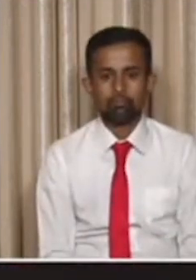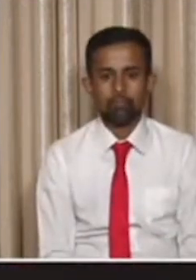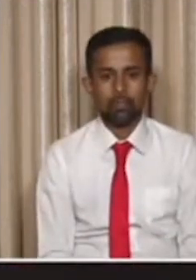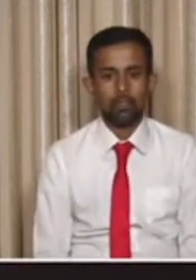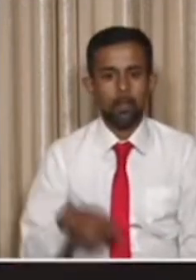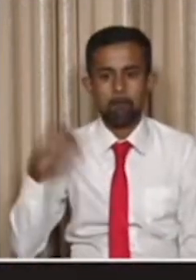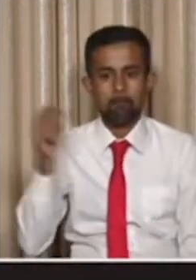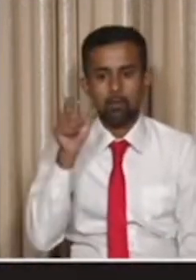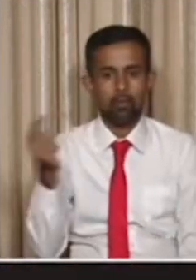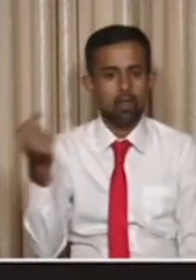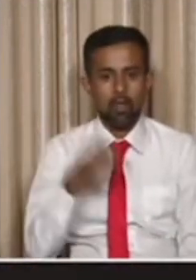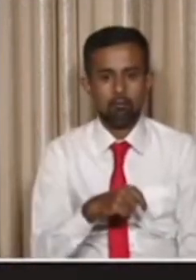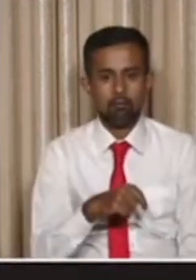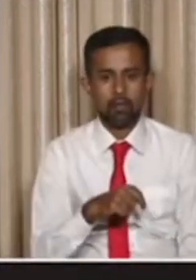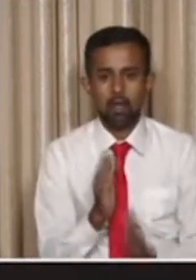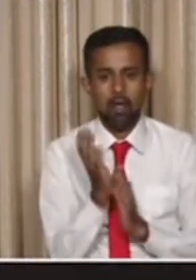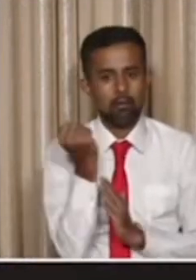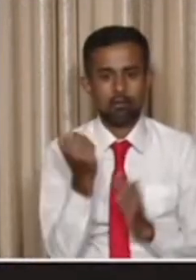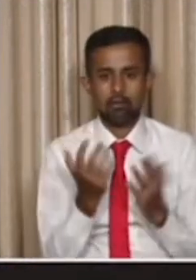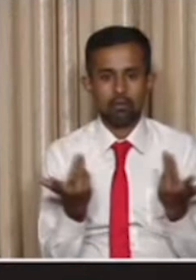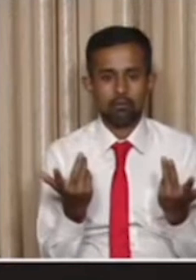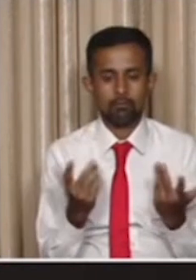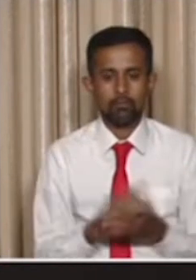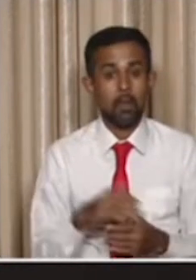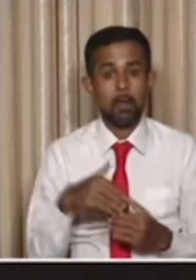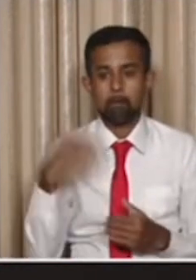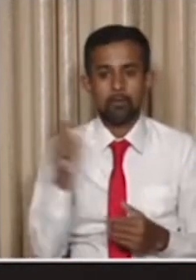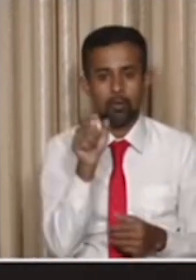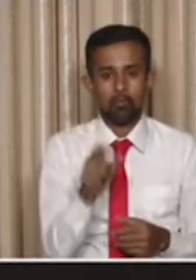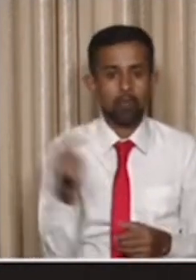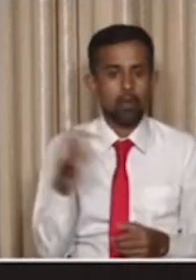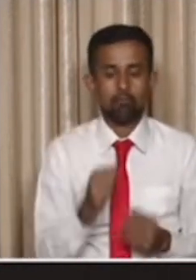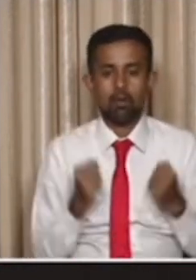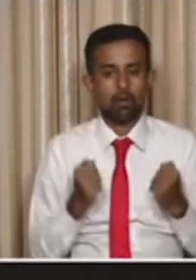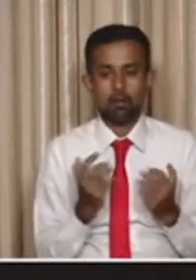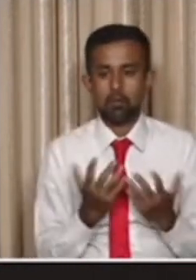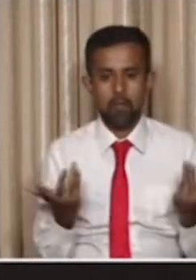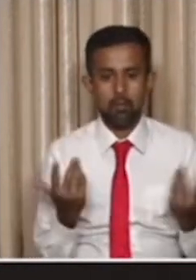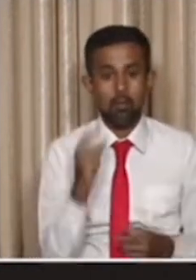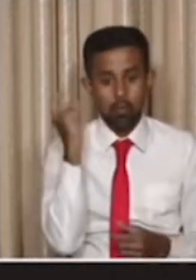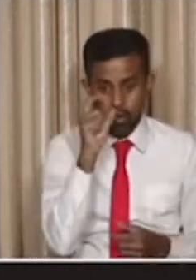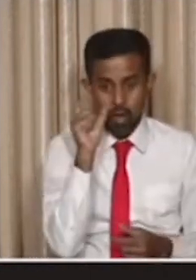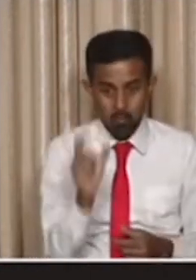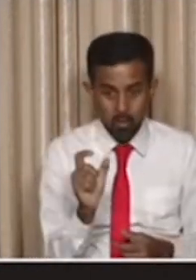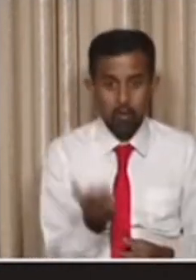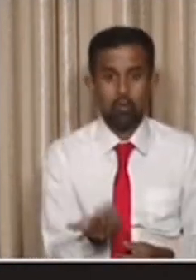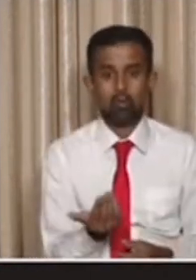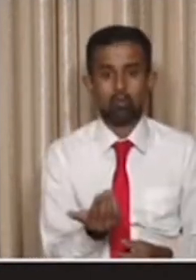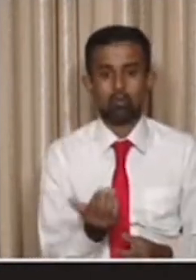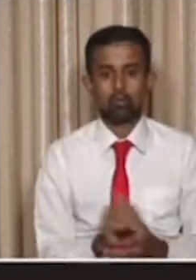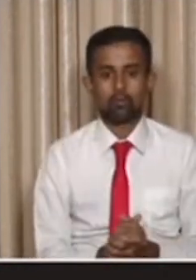පිටස්තර කෙනෙකුට ඉඳගන්න ඒක අයිතියක් නෑ. මොකද්ද පිටස්තර කෙනෙකුට ඉඳගන්න ඒක අයිතියක් නෑ. අපි සොයලා බලන්න ඕන මොකද්ද ඒ